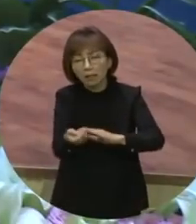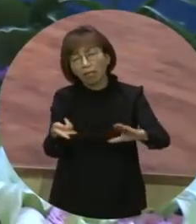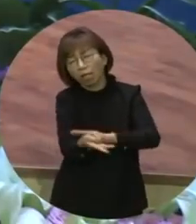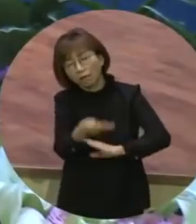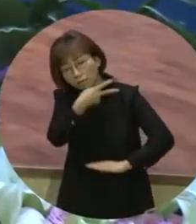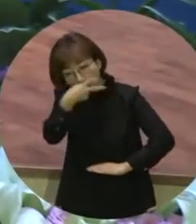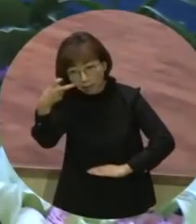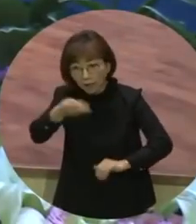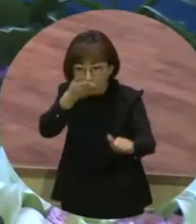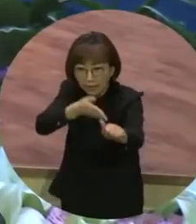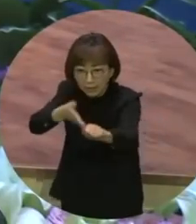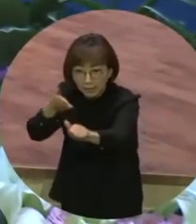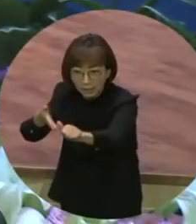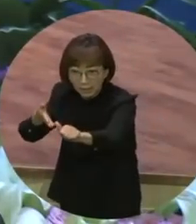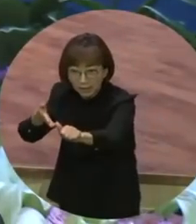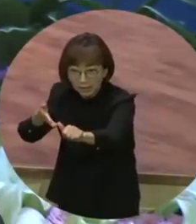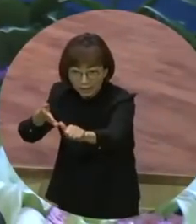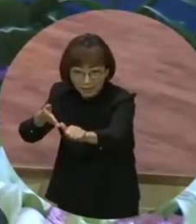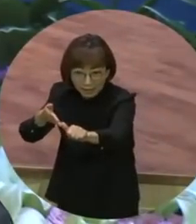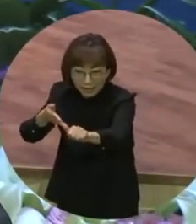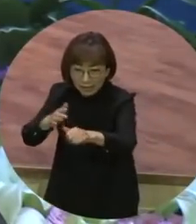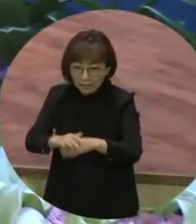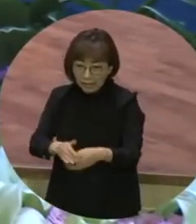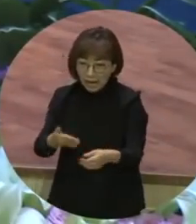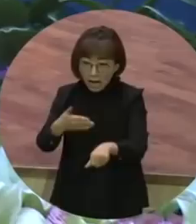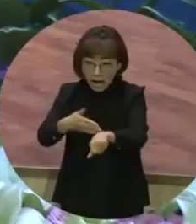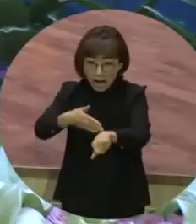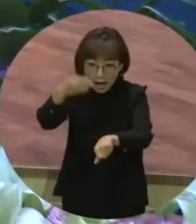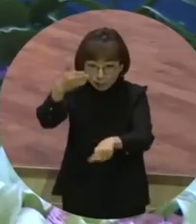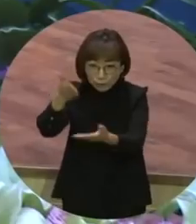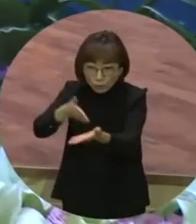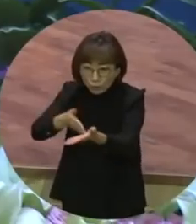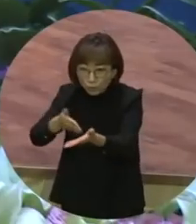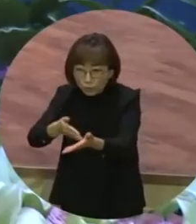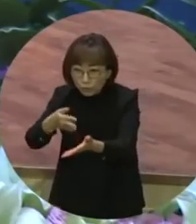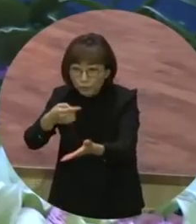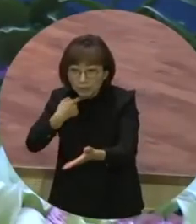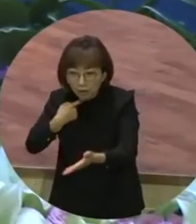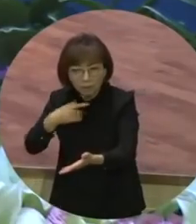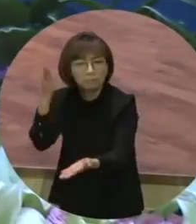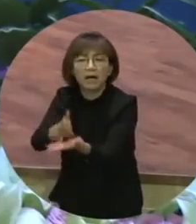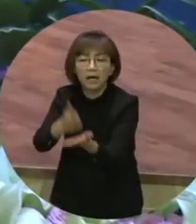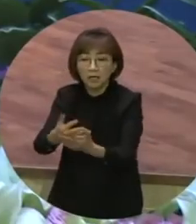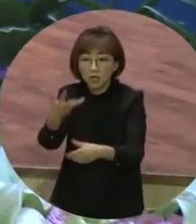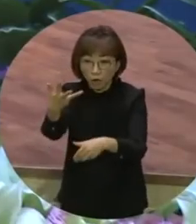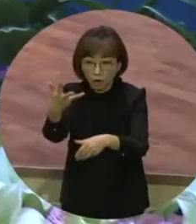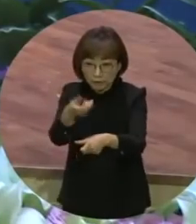무조건, 응? 9시 뉴스 보고 자는 사람들 8시 뉴스 보고 자, 그냥.